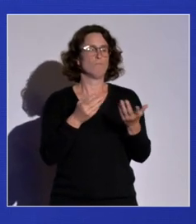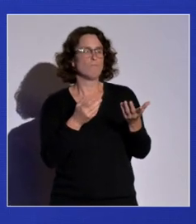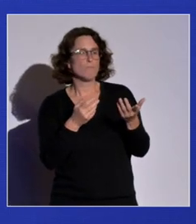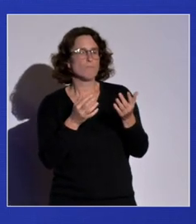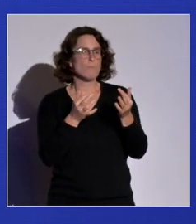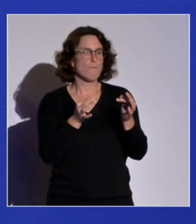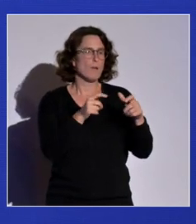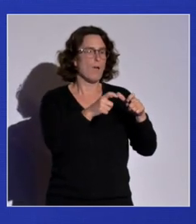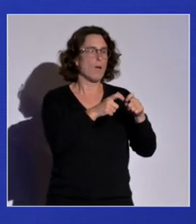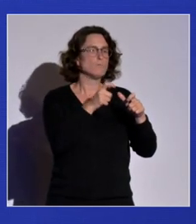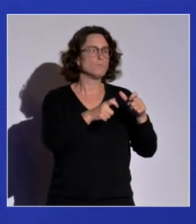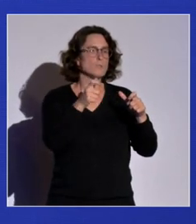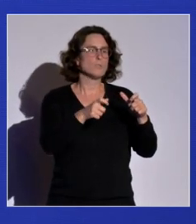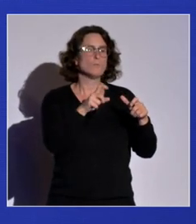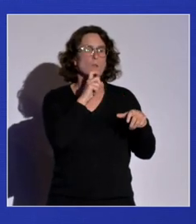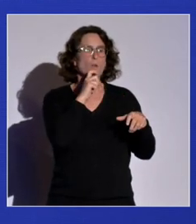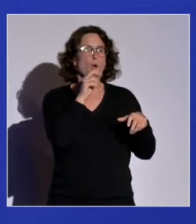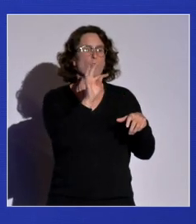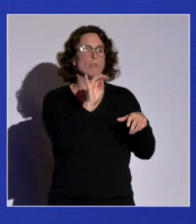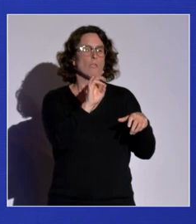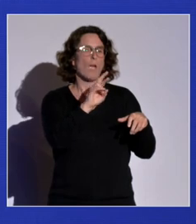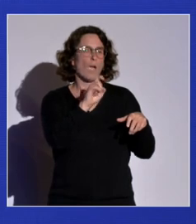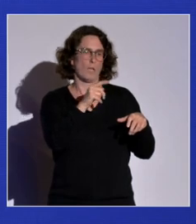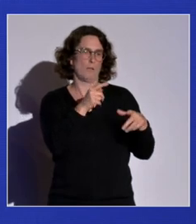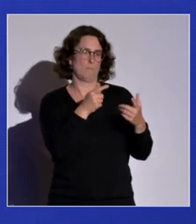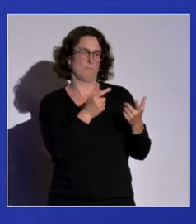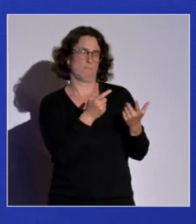les domaines industriels que Thierry a si justement illustrés.